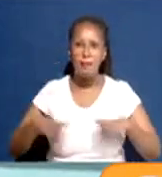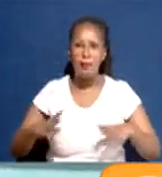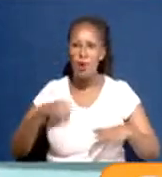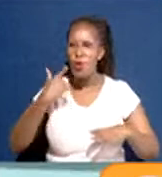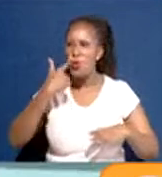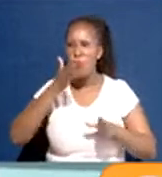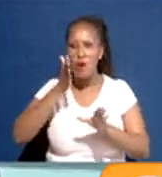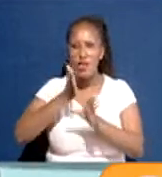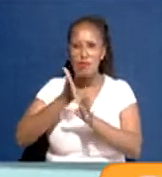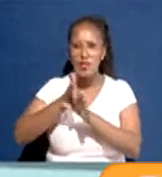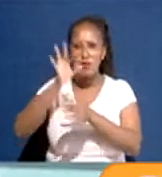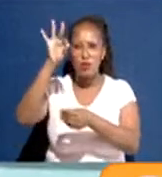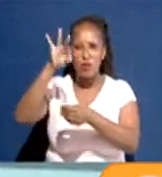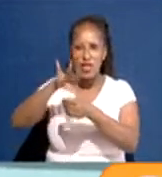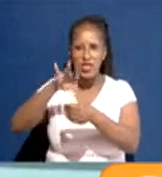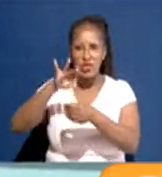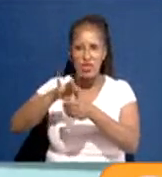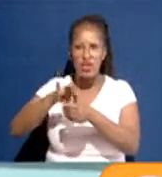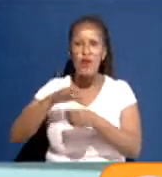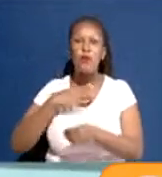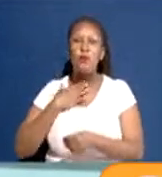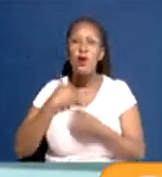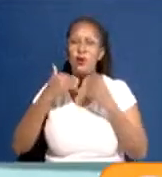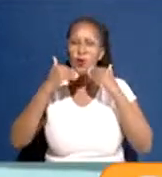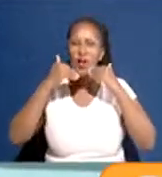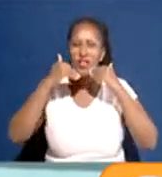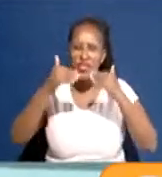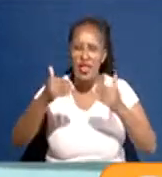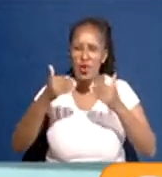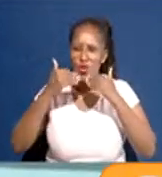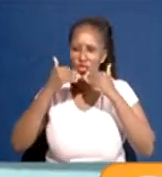uchaguzi pongezi zangu nyingi sana.